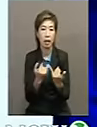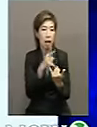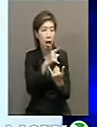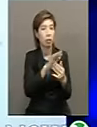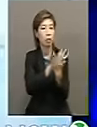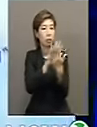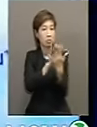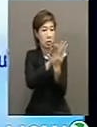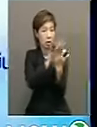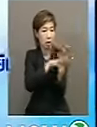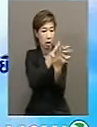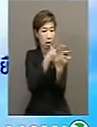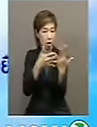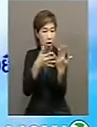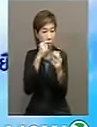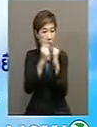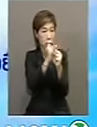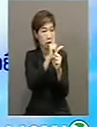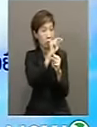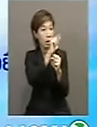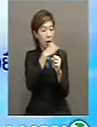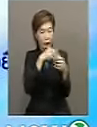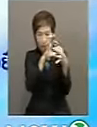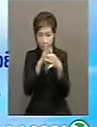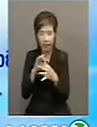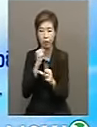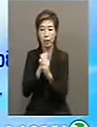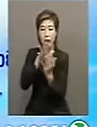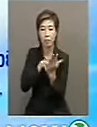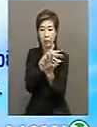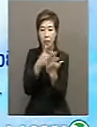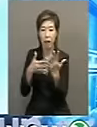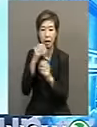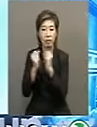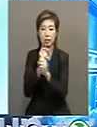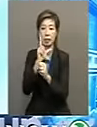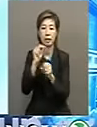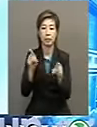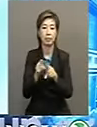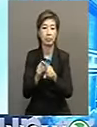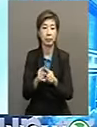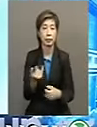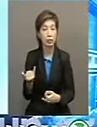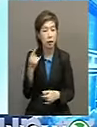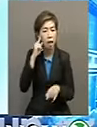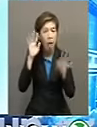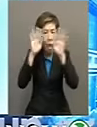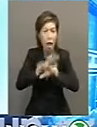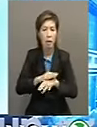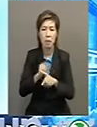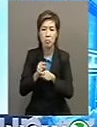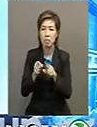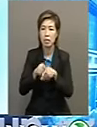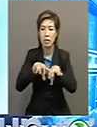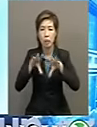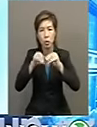กับยทธษาชาิ 20ีของรฐบาลเลยทำ 20 ปีด้วยนี่ถอเป็เวธีที่เสนอแน่ทางวิชาการซึ